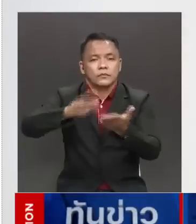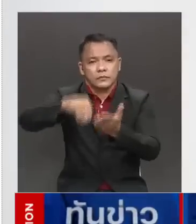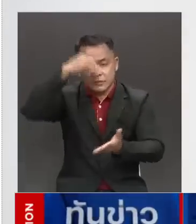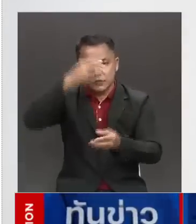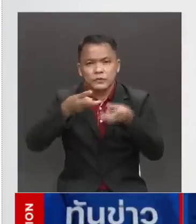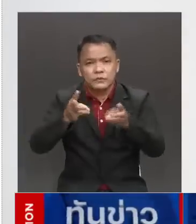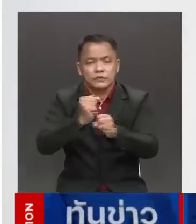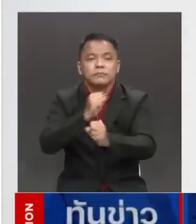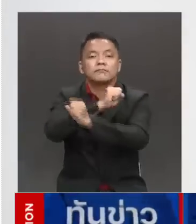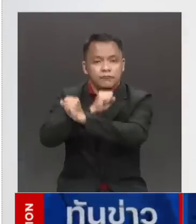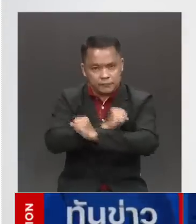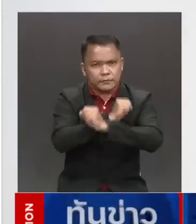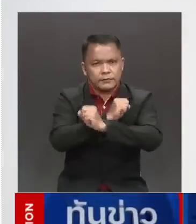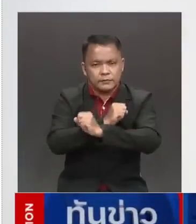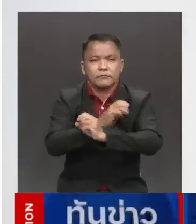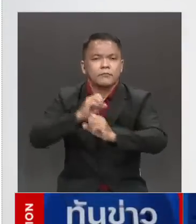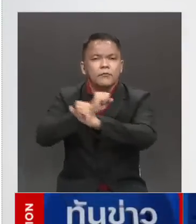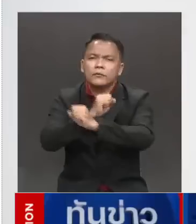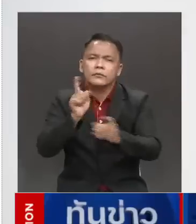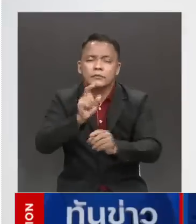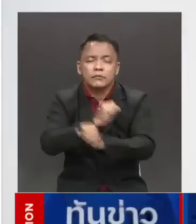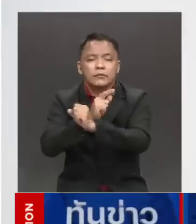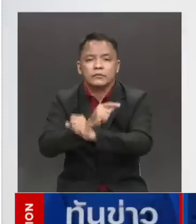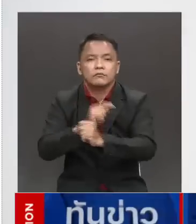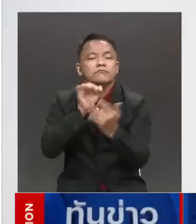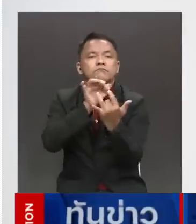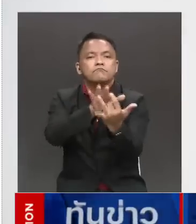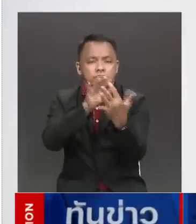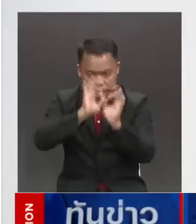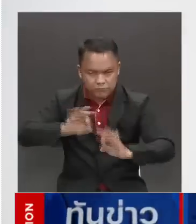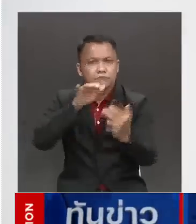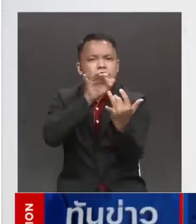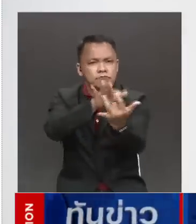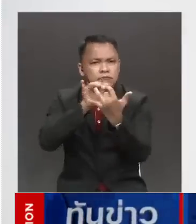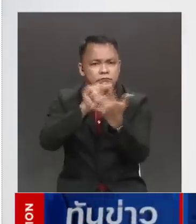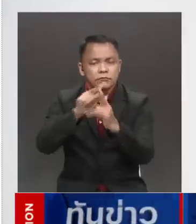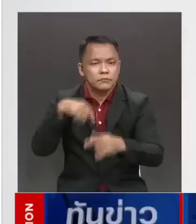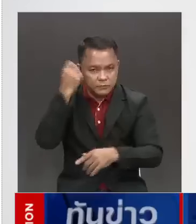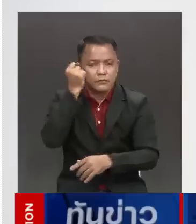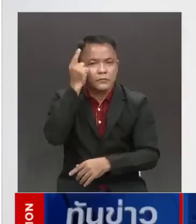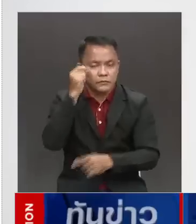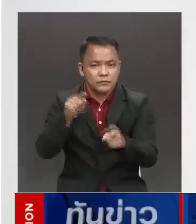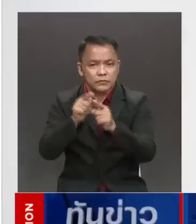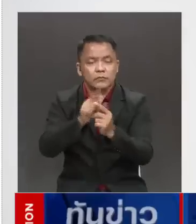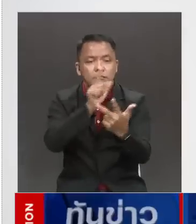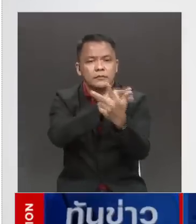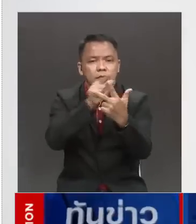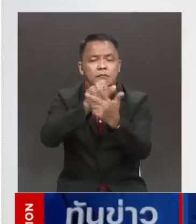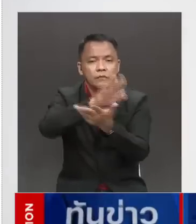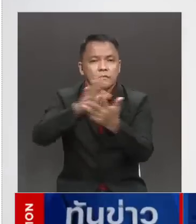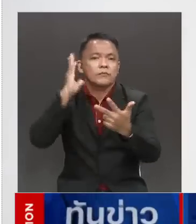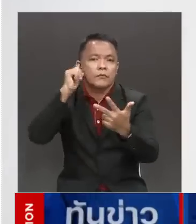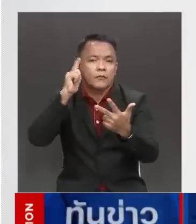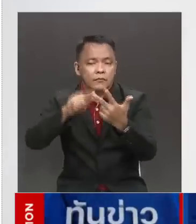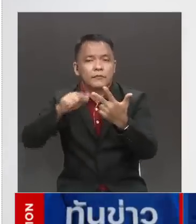ช้มาตรการเชิญป้องกันป้องกันยังไงคุณหมอบอกว่าสื่อสารไงสื่อสารแล้วก็สร้างความเข้าใจระหว่าง3ฝ่ายก็คือโรงเรียนผู้ปกคร